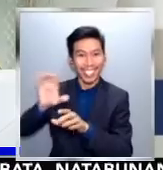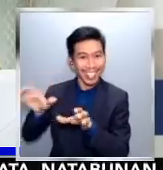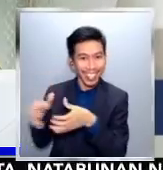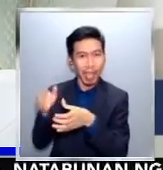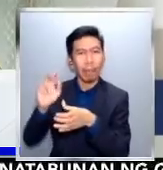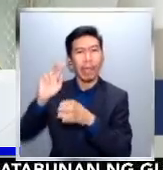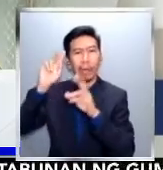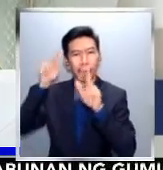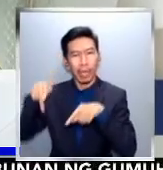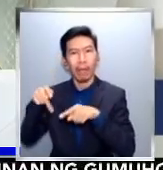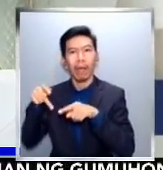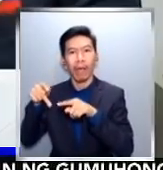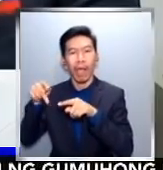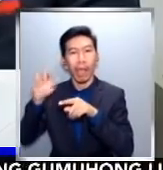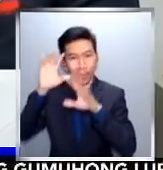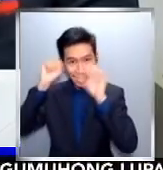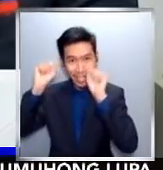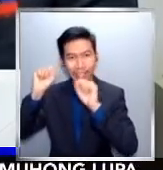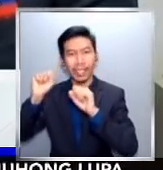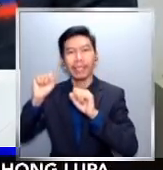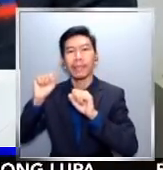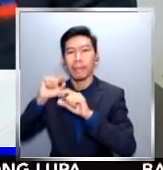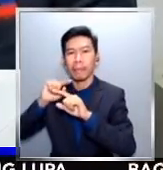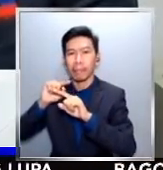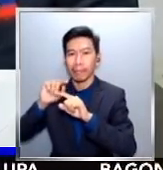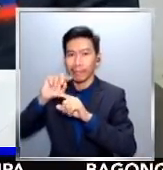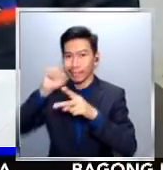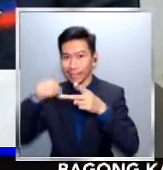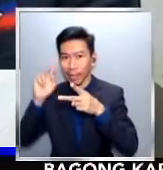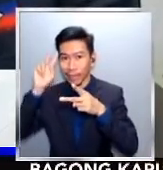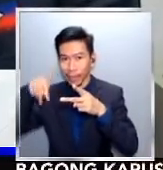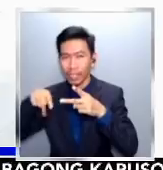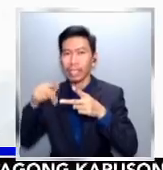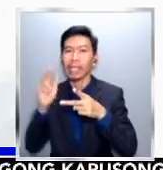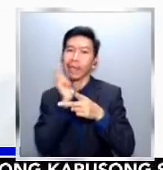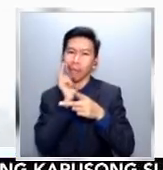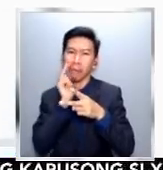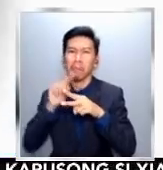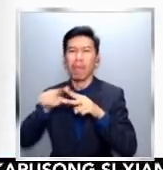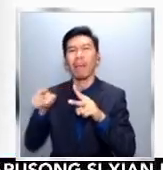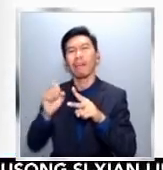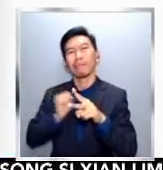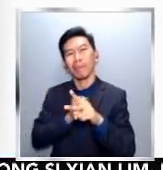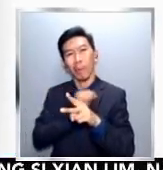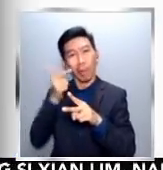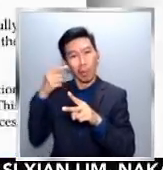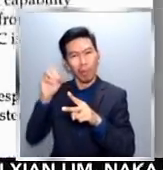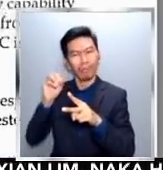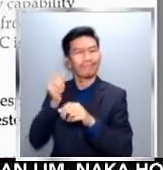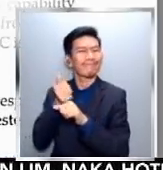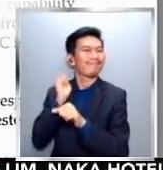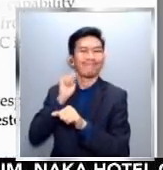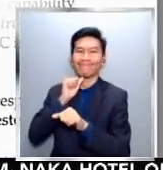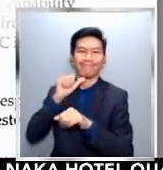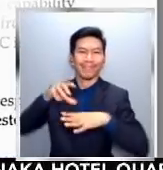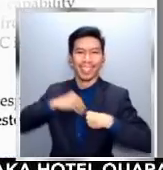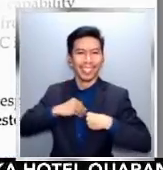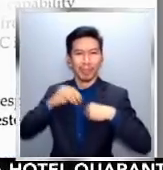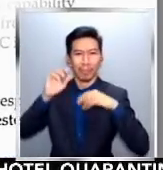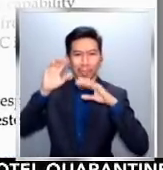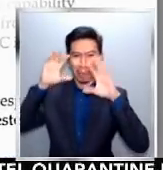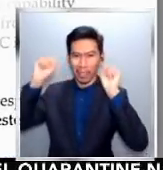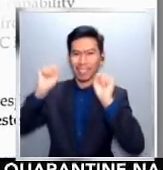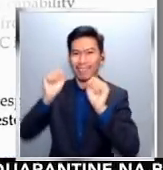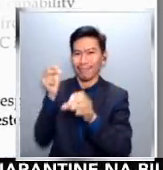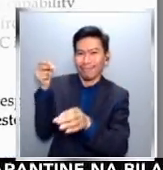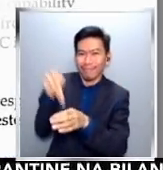candidate naman si Pangulong Duterte. Pero ang senador, tumanggi na sa nominasyon. Gusto man daw niyang tugunan ang kagustuhan ng marami sa kanyang mga